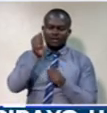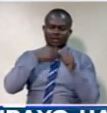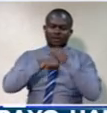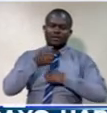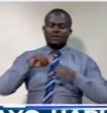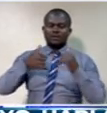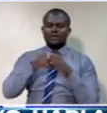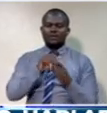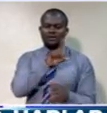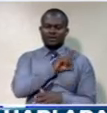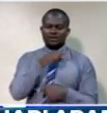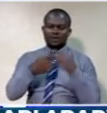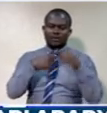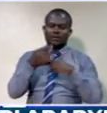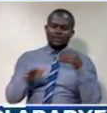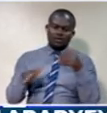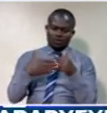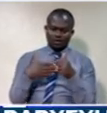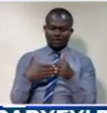by'imikino y'amahirwe bizakomeza gufunga.